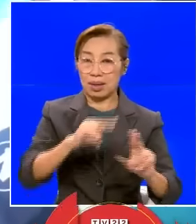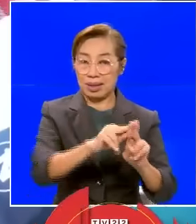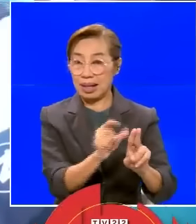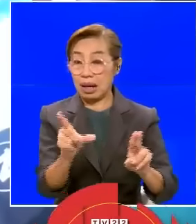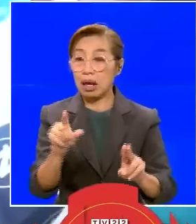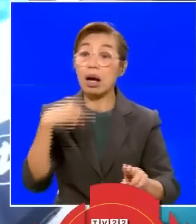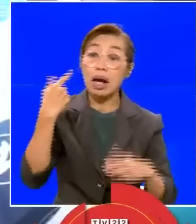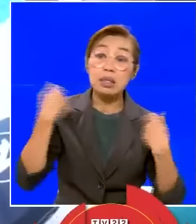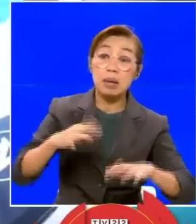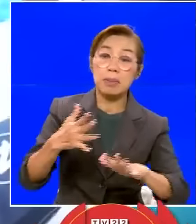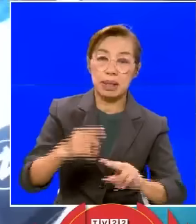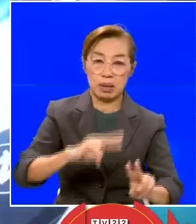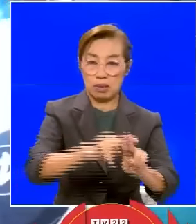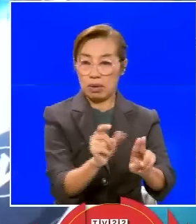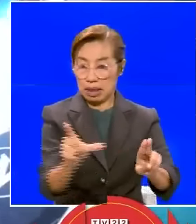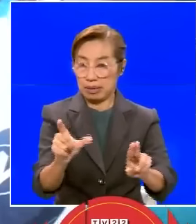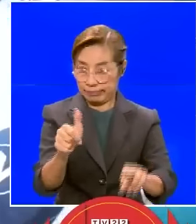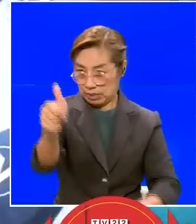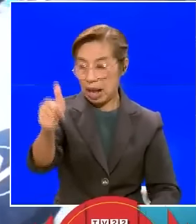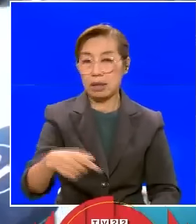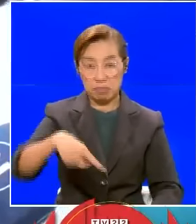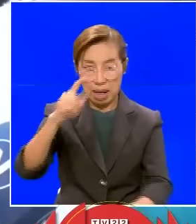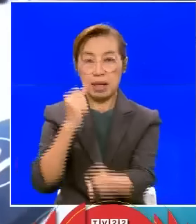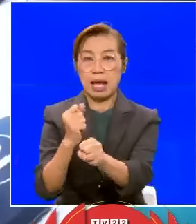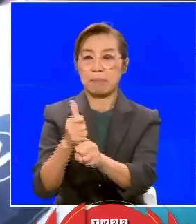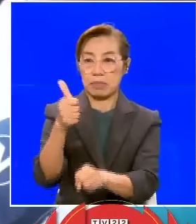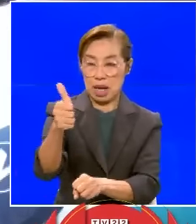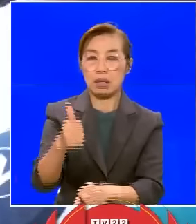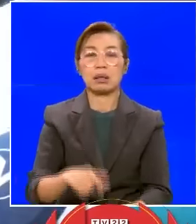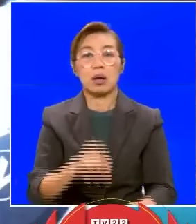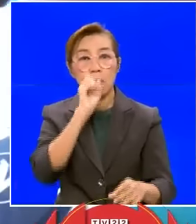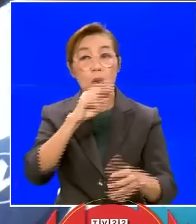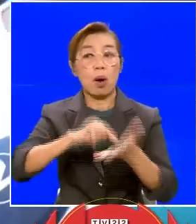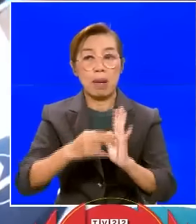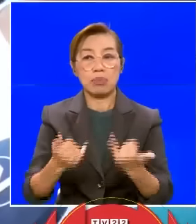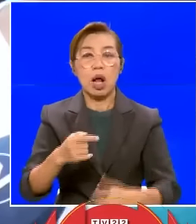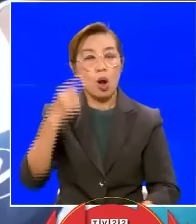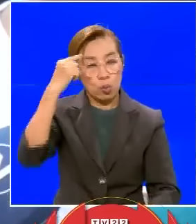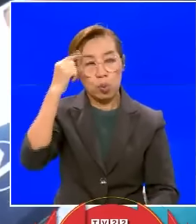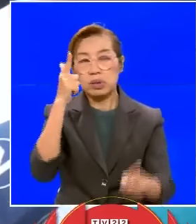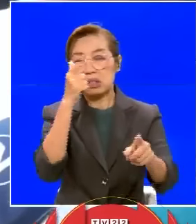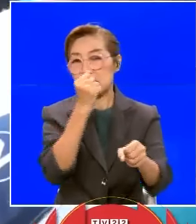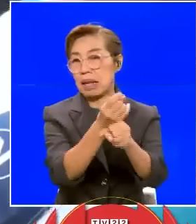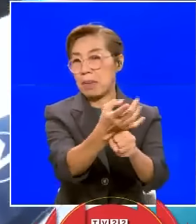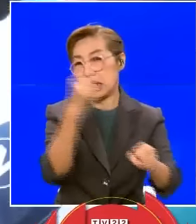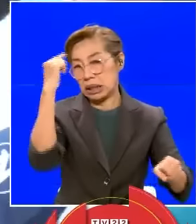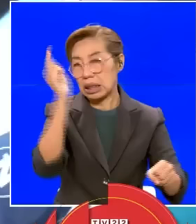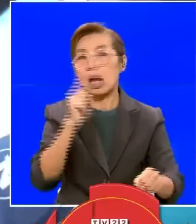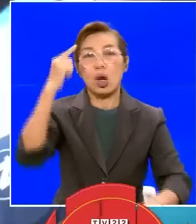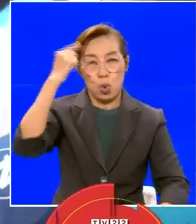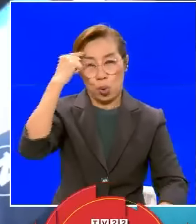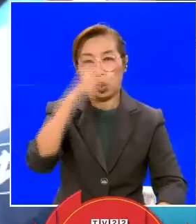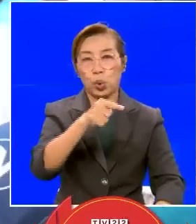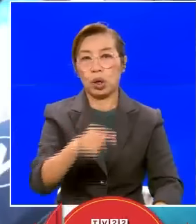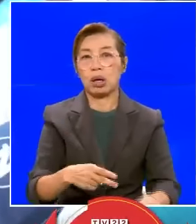ใช้ได้เลยครับเริ่มทำตั้งแต่คืนนี้ส่งสัญญาณว่าเรารู้ทันทักษิณอย่าปล่อยให้ทักษิณอยู่เหนือกฎหม